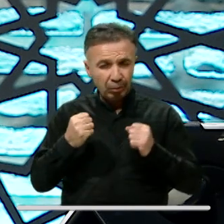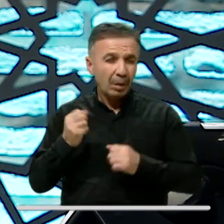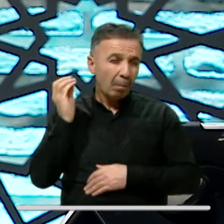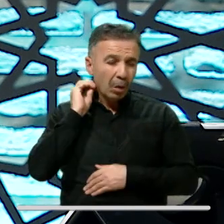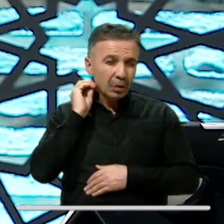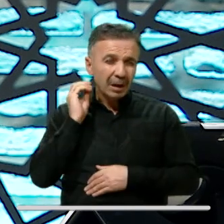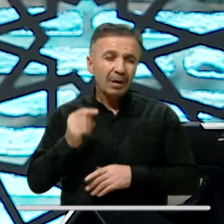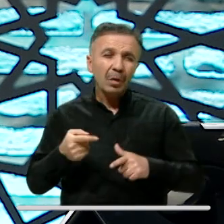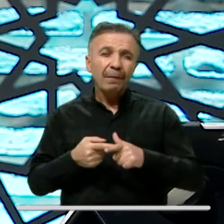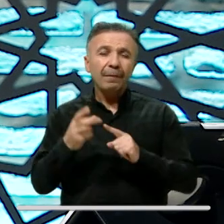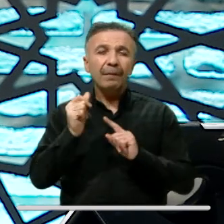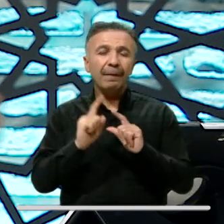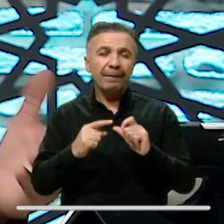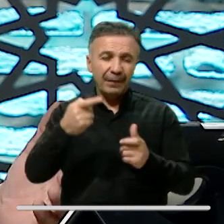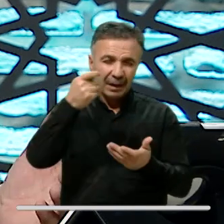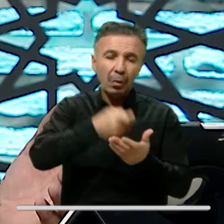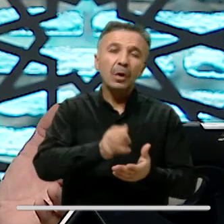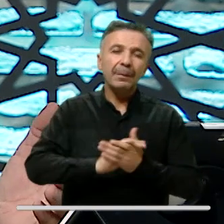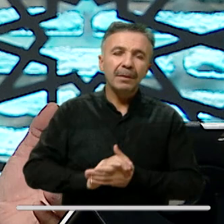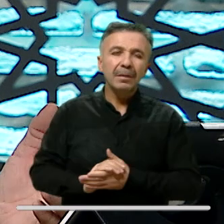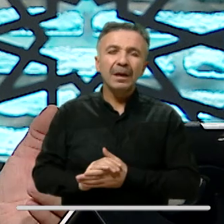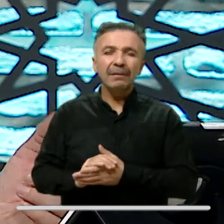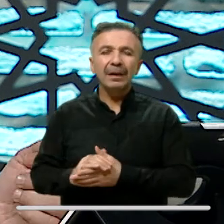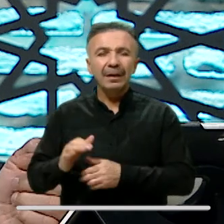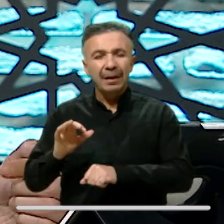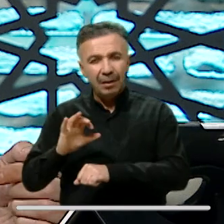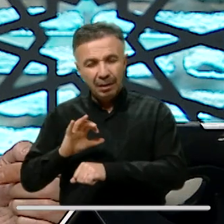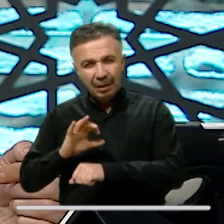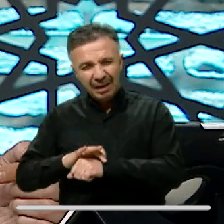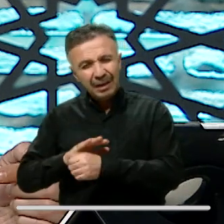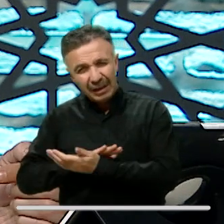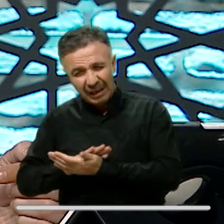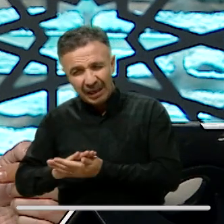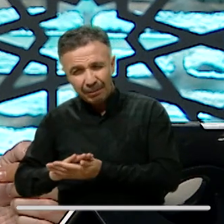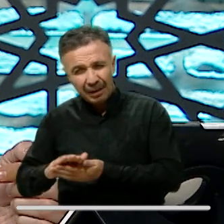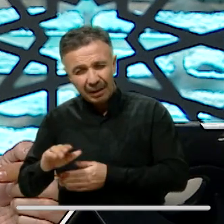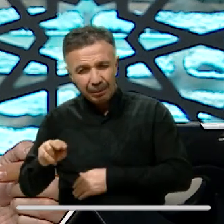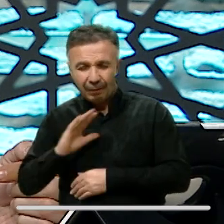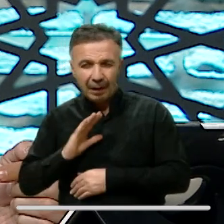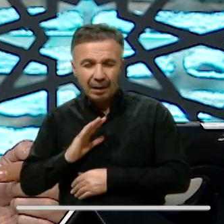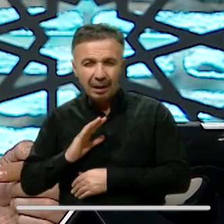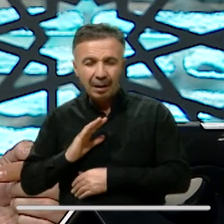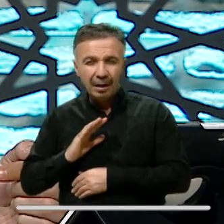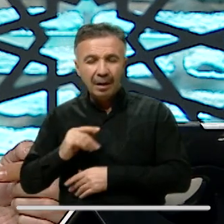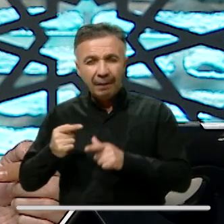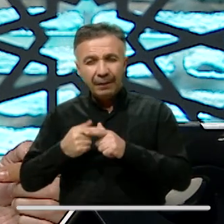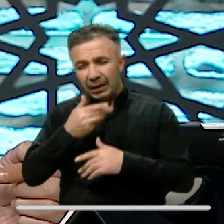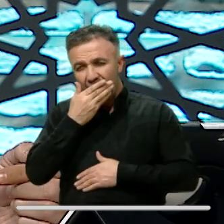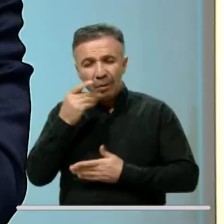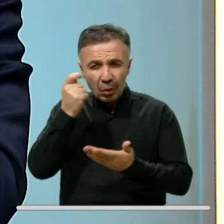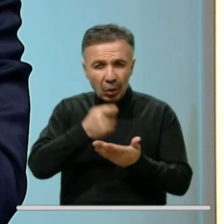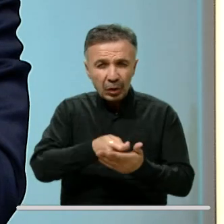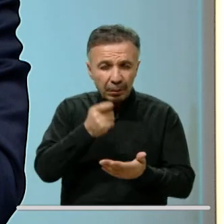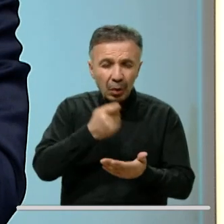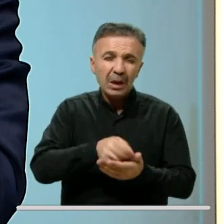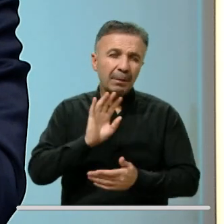fidyesini henüz ödemedim. Çünkü bir taraftan da iyileşme ümidim var diyor. Dolayısıyla ödeyip ödememe noktasında bir tereddüt hali söz konusu.